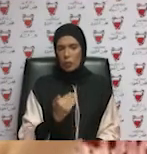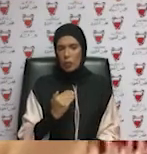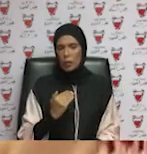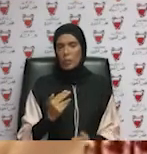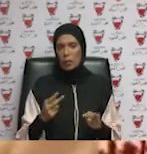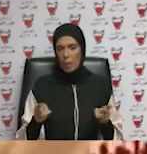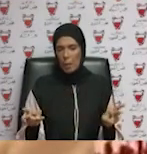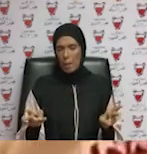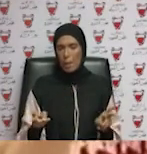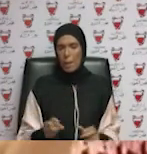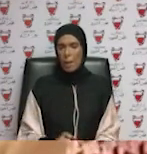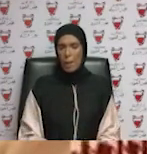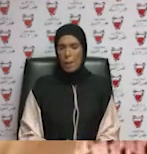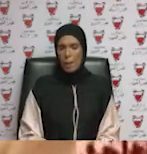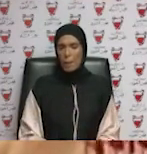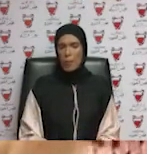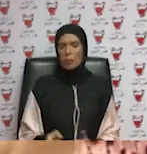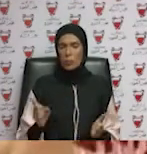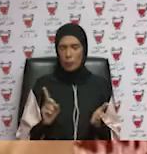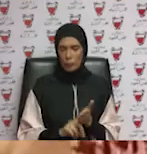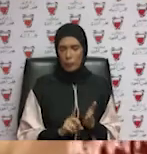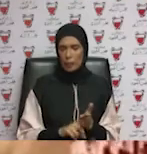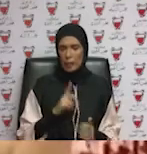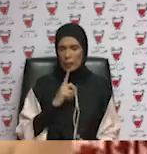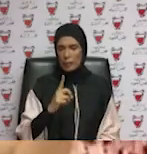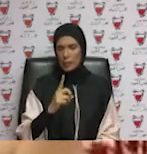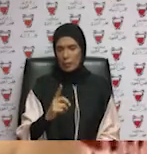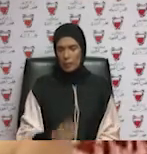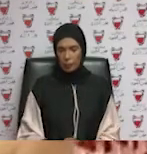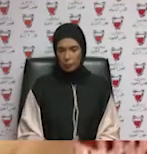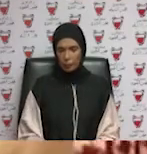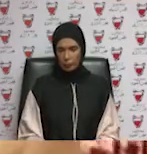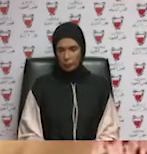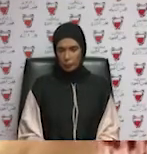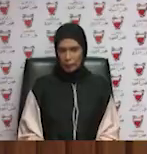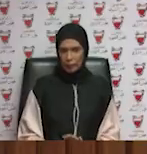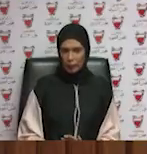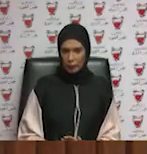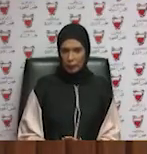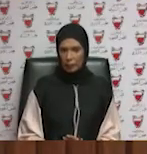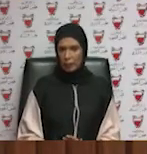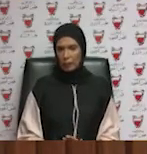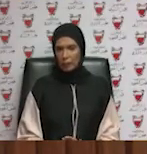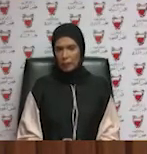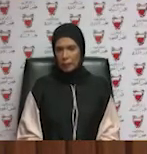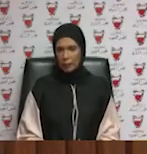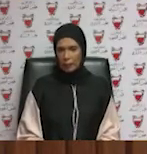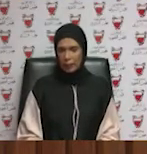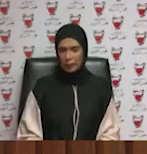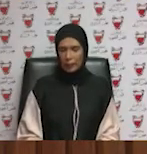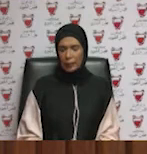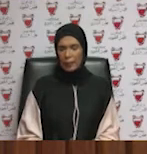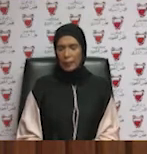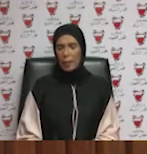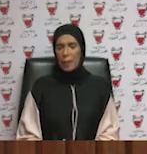بها، وبعدين لازم إلزامي كل سنة. شكرا. احنا أخ صباح مشكور على